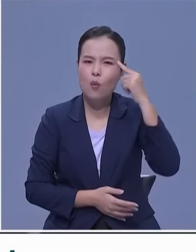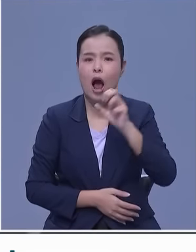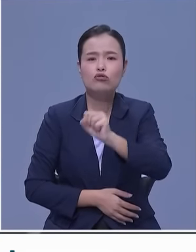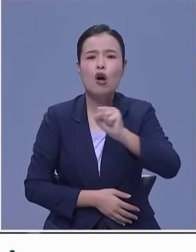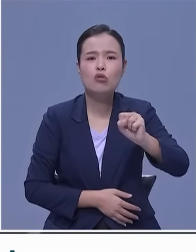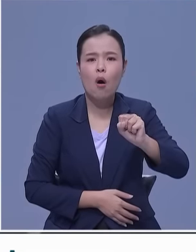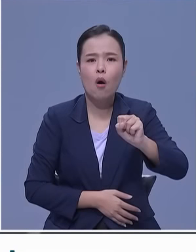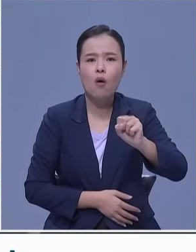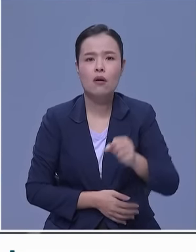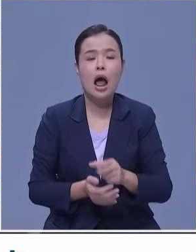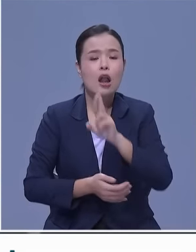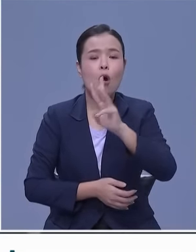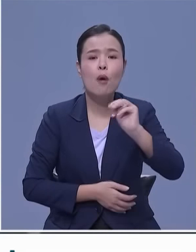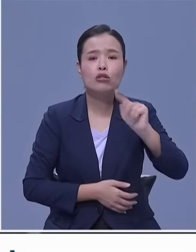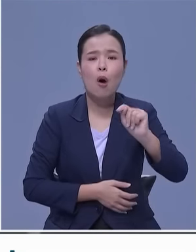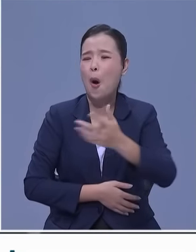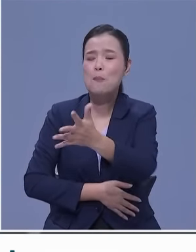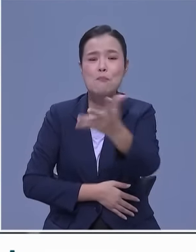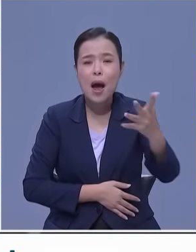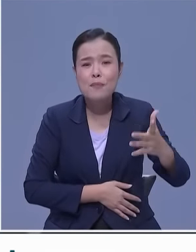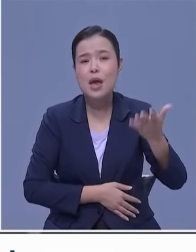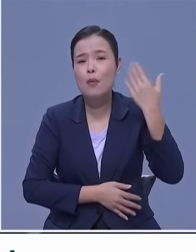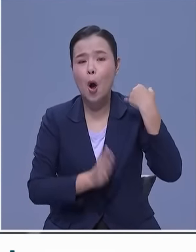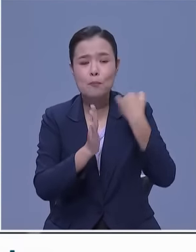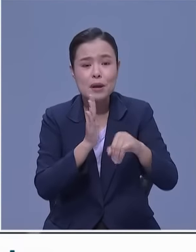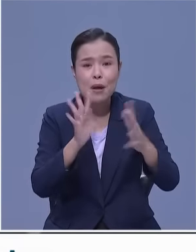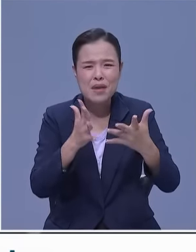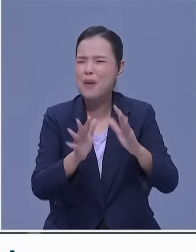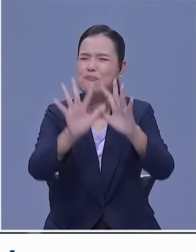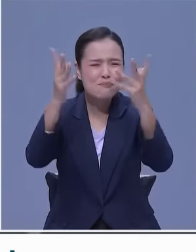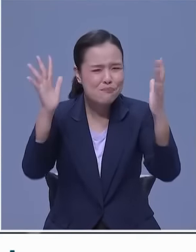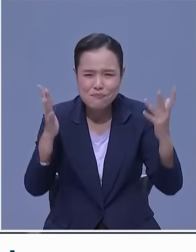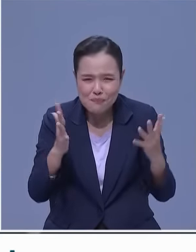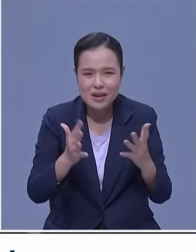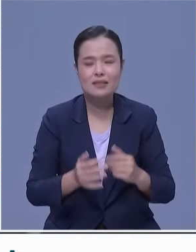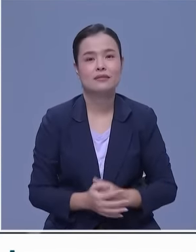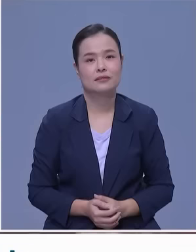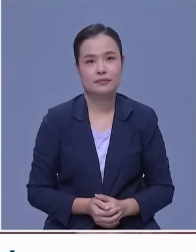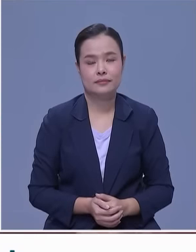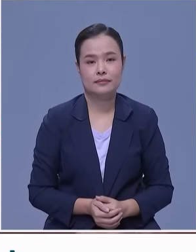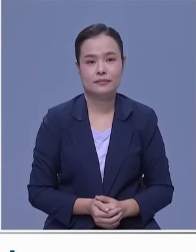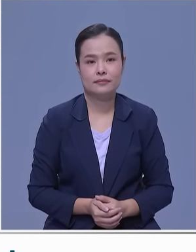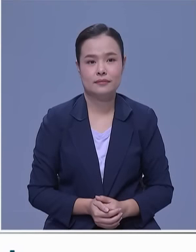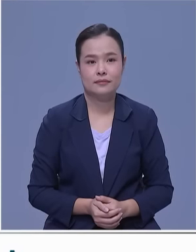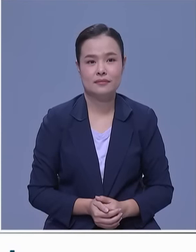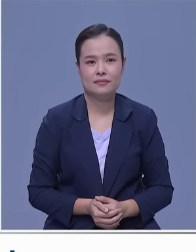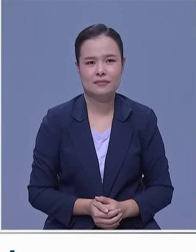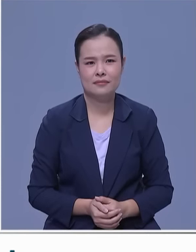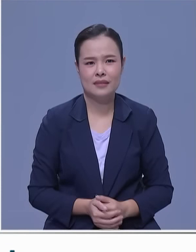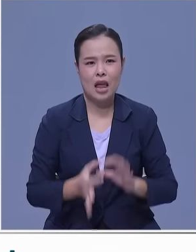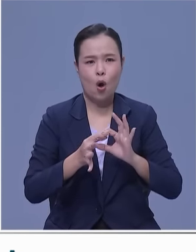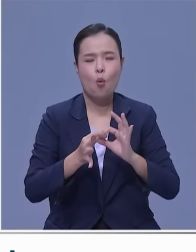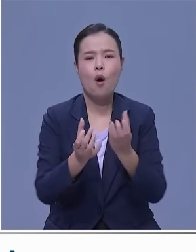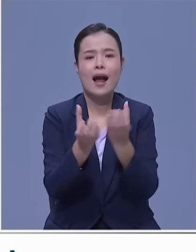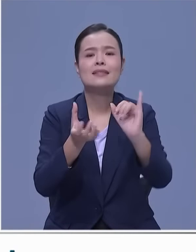นตรีคนไหนที่เข้าเกณฑ์ไม่เคยมีเรื่องผิดไม่เคยมีบาดแผลไปฟังเสียงคุณเออีกครั้งค่ะ ครับ คุณไม่ต้องเป็นห่วงจริย